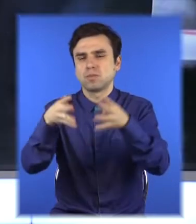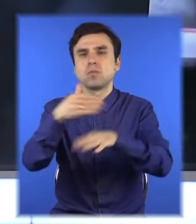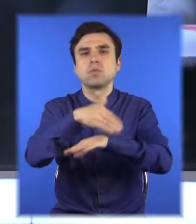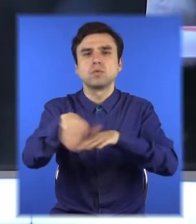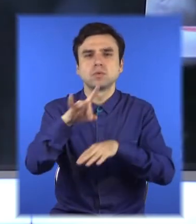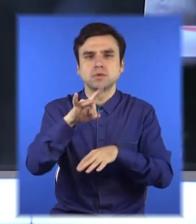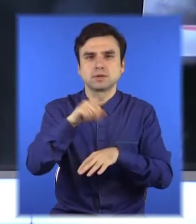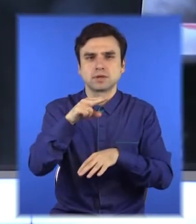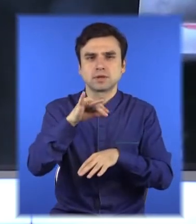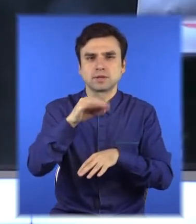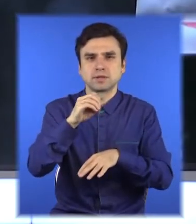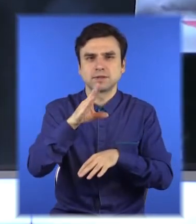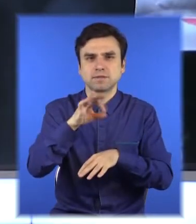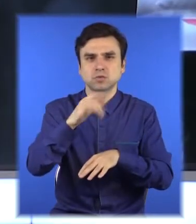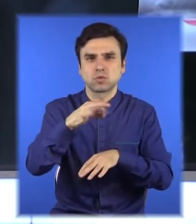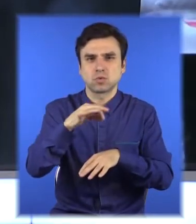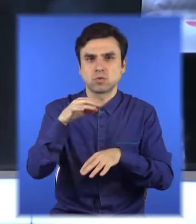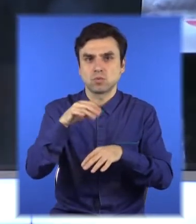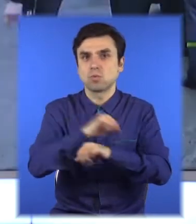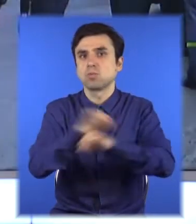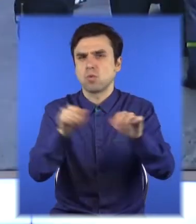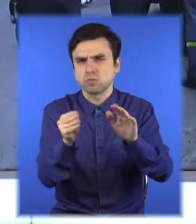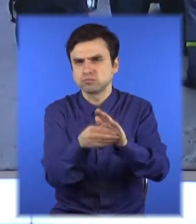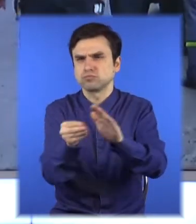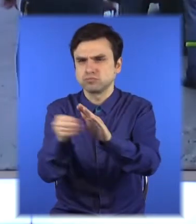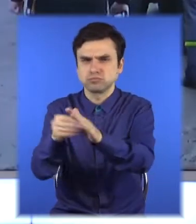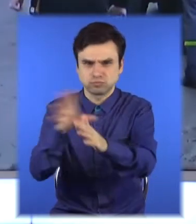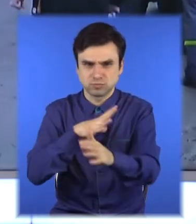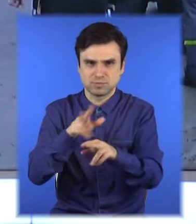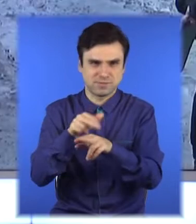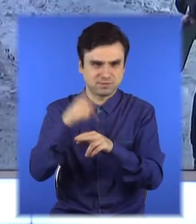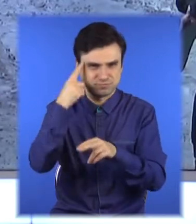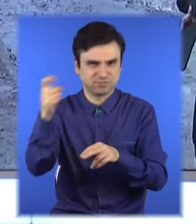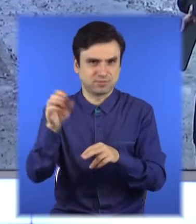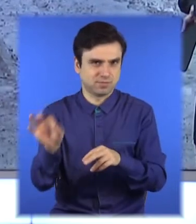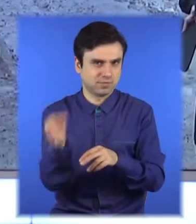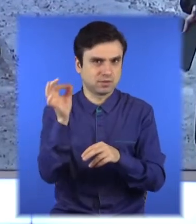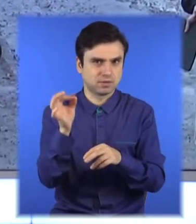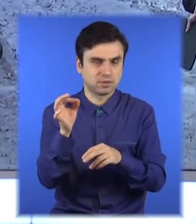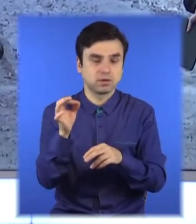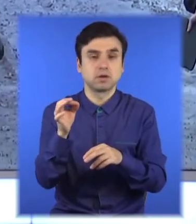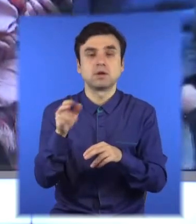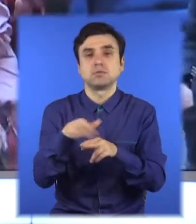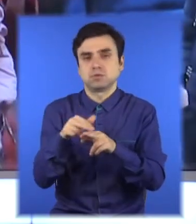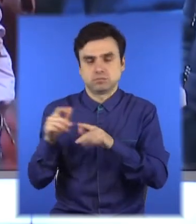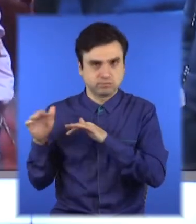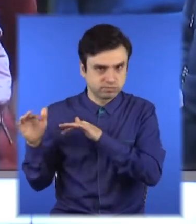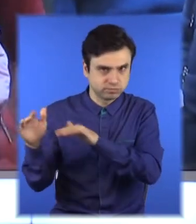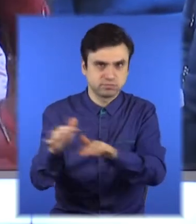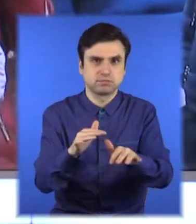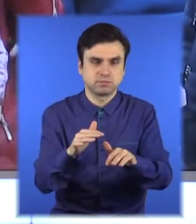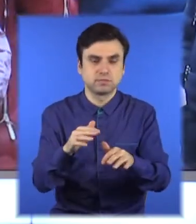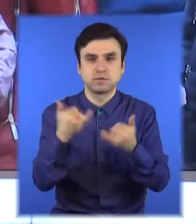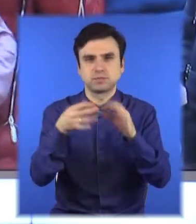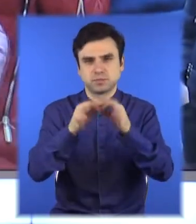генерала Радієвського. На місце події з'їхалися чи не усі спецслужби Кривого Рогу. Побувала там і наша знімальна група. Подробиці у